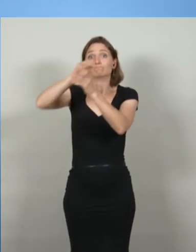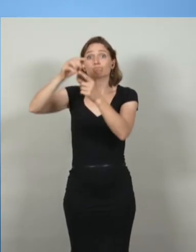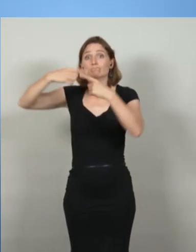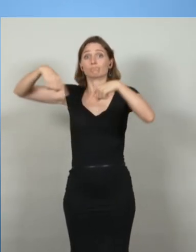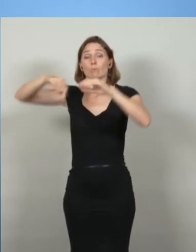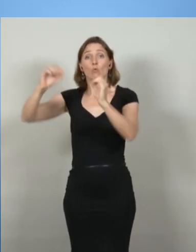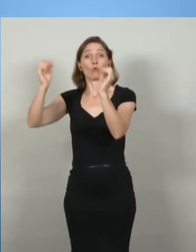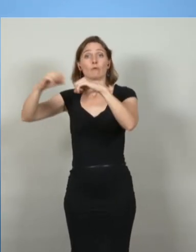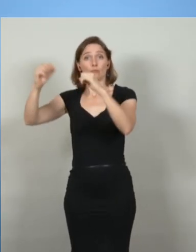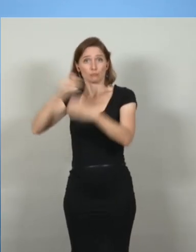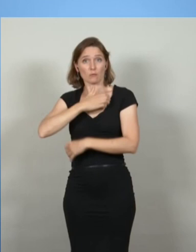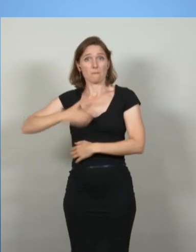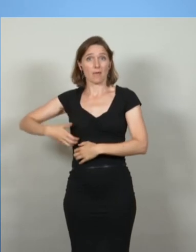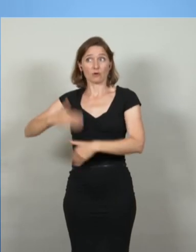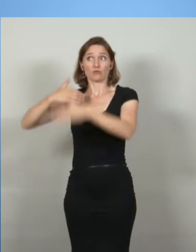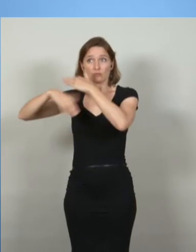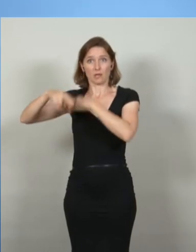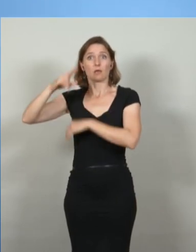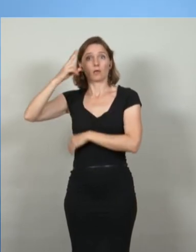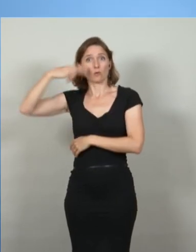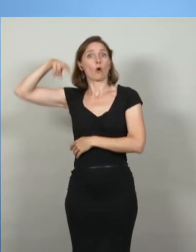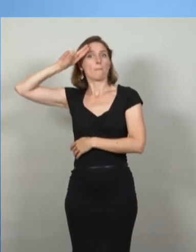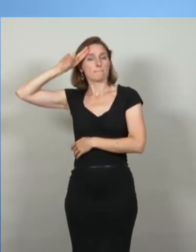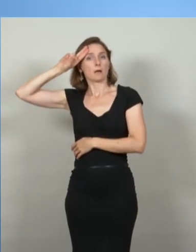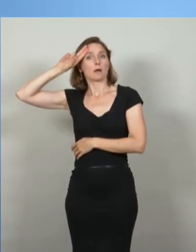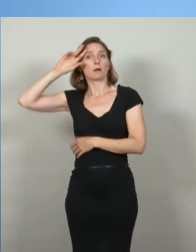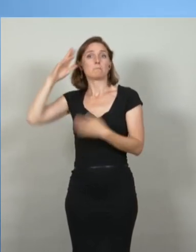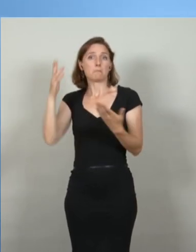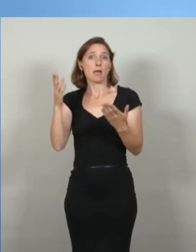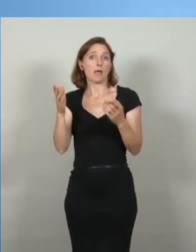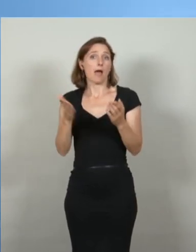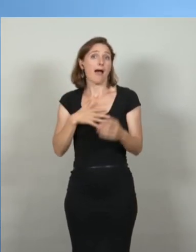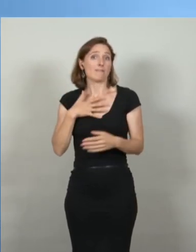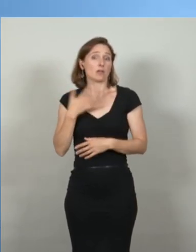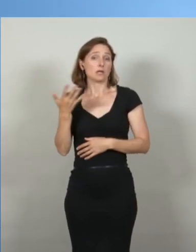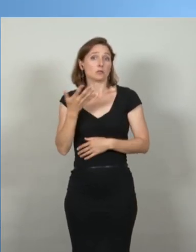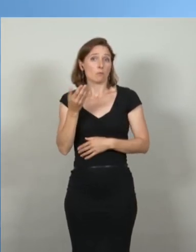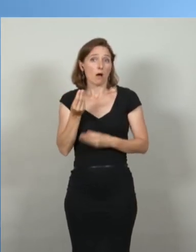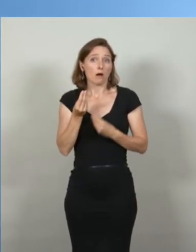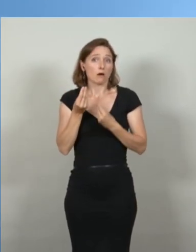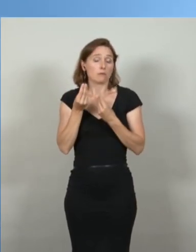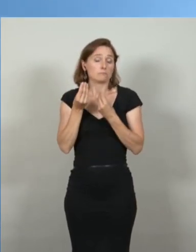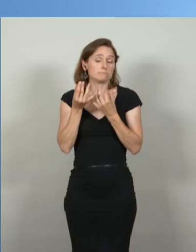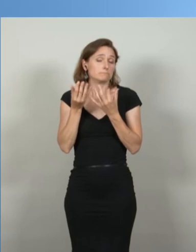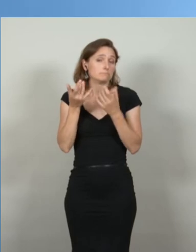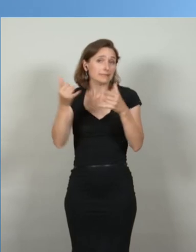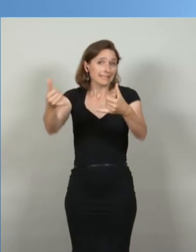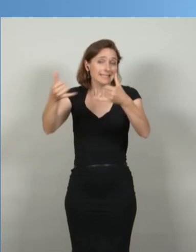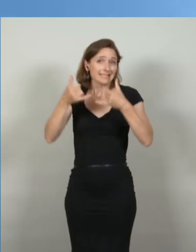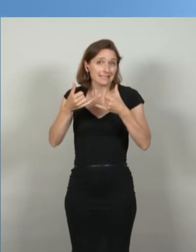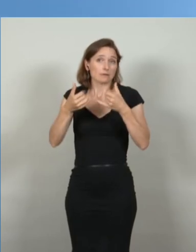auprès de l'Union européenne et permet toujours de structurer le